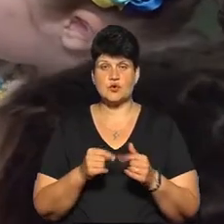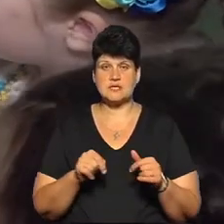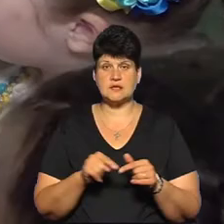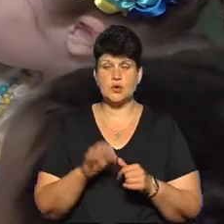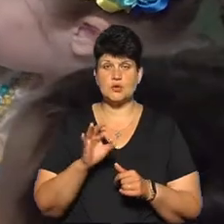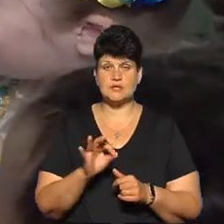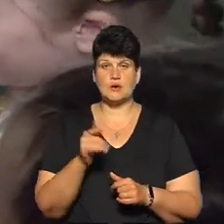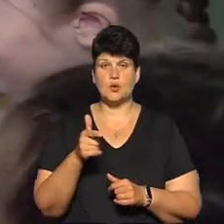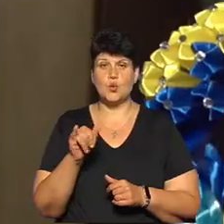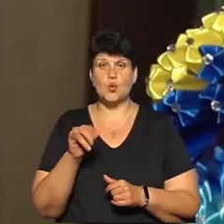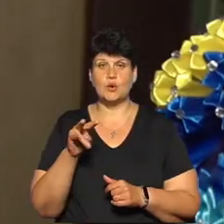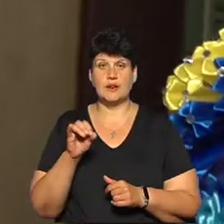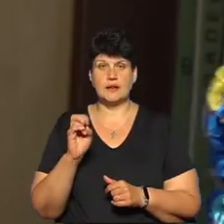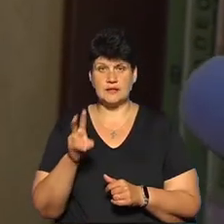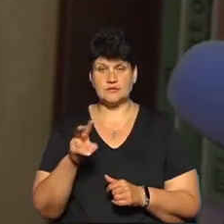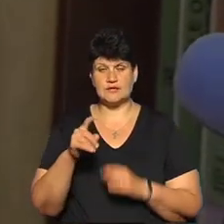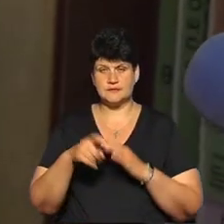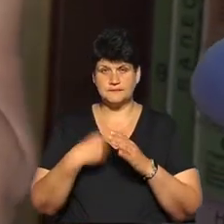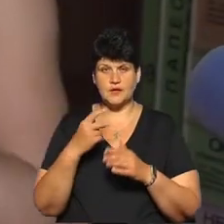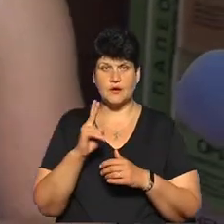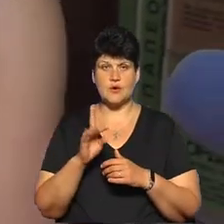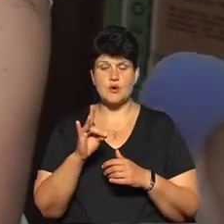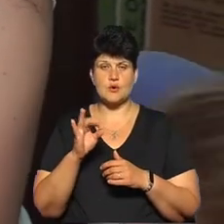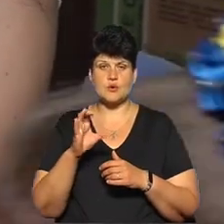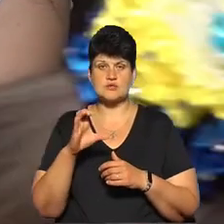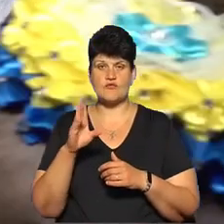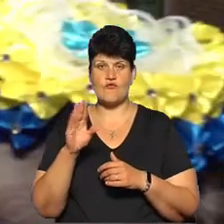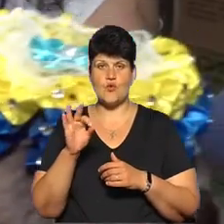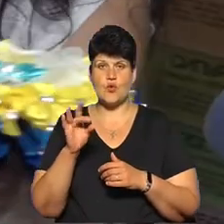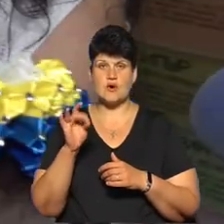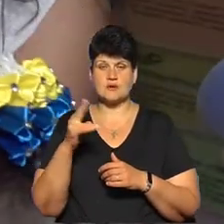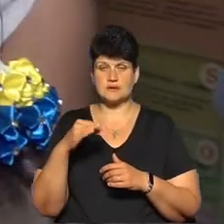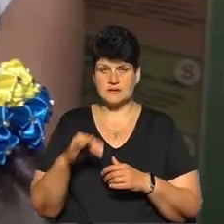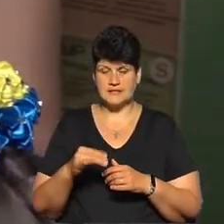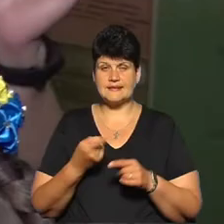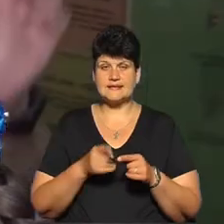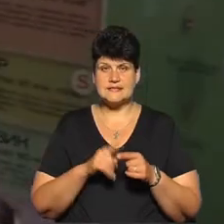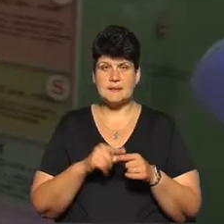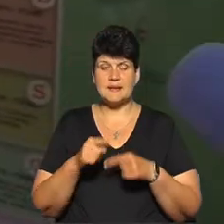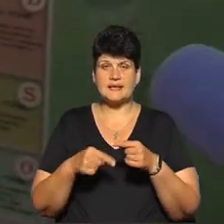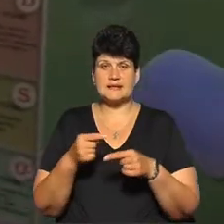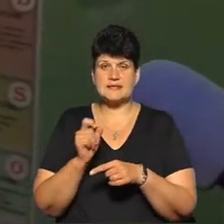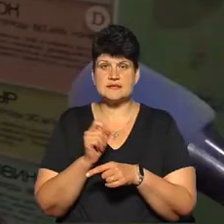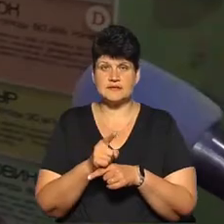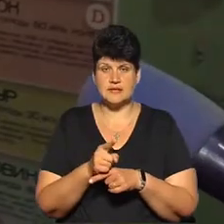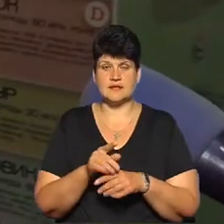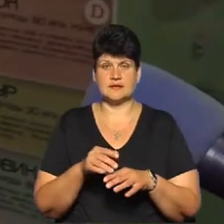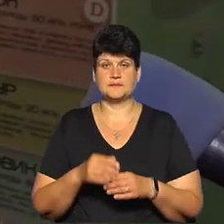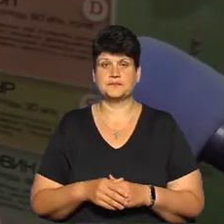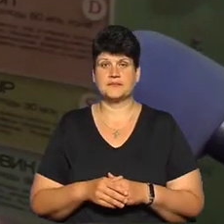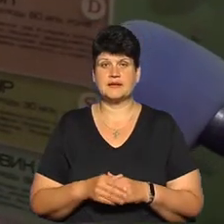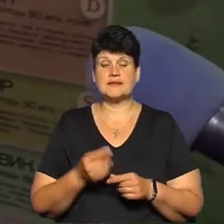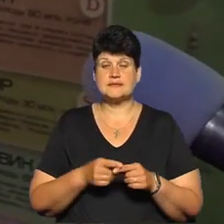розгадує з дітьми кросворди. Діти розгадують кросворд, це як перехідне завдання є до наступної локації. Це є